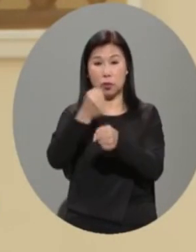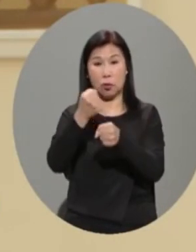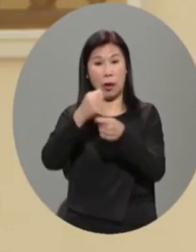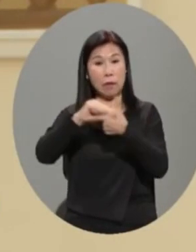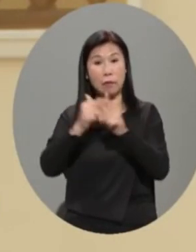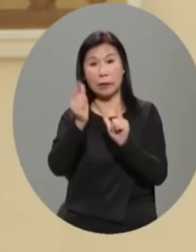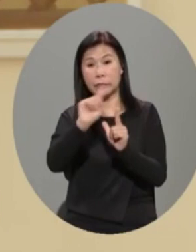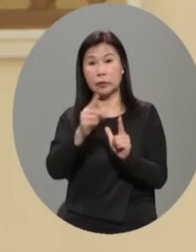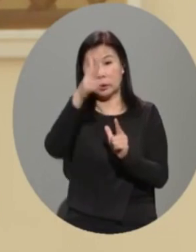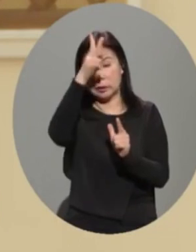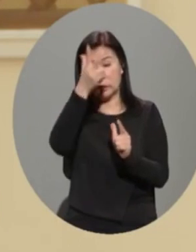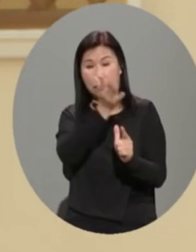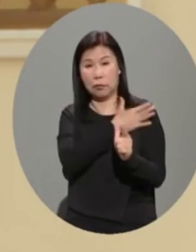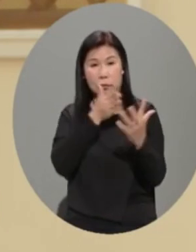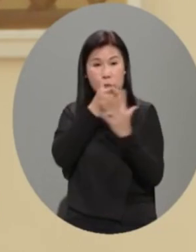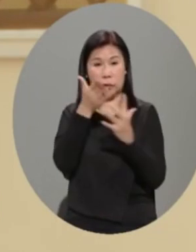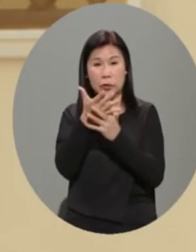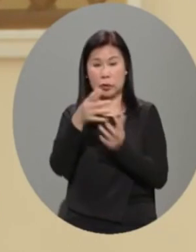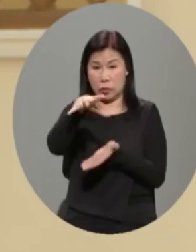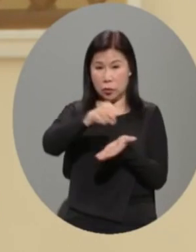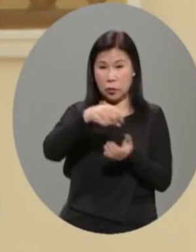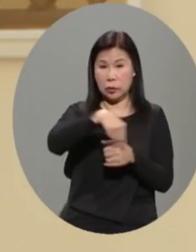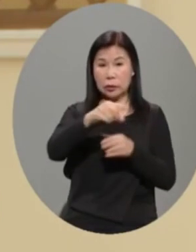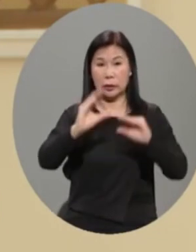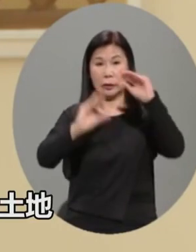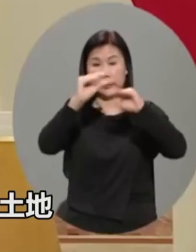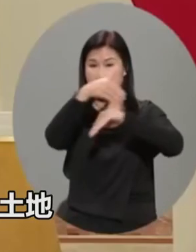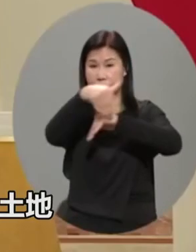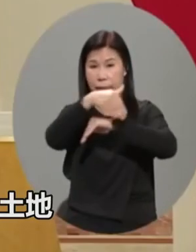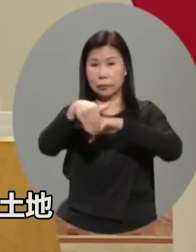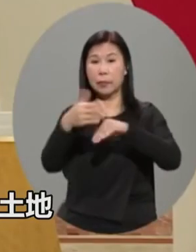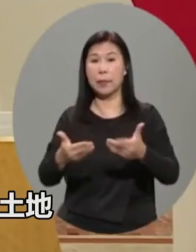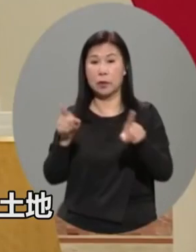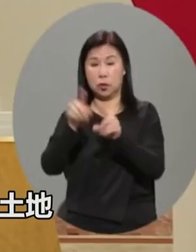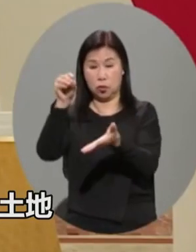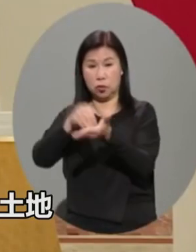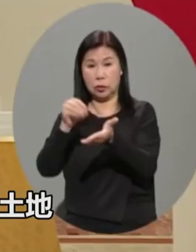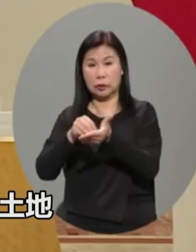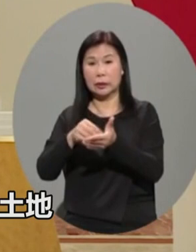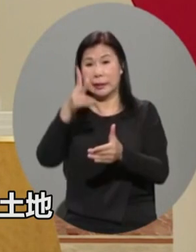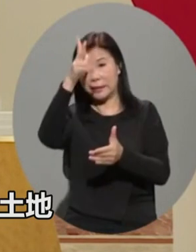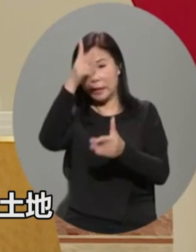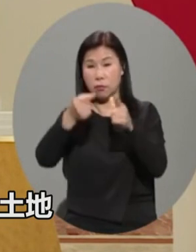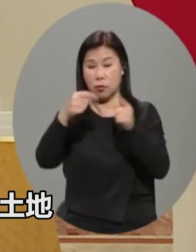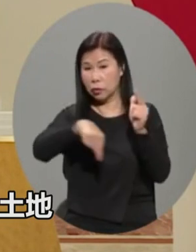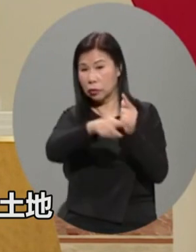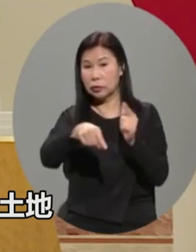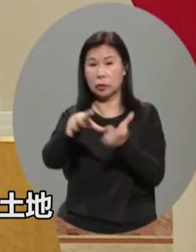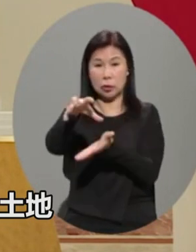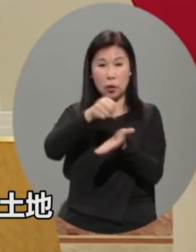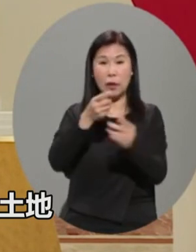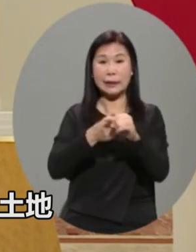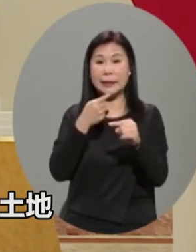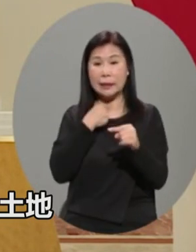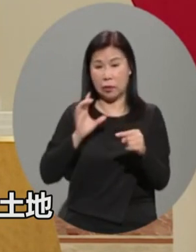針是由政府主導用地和基建的規劃，並為確立的公共用途收回所需